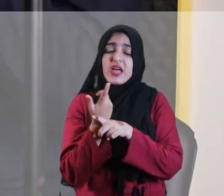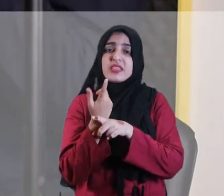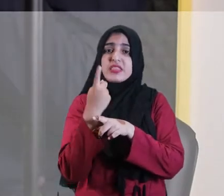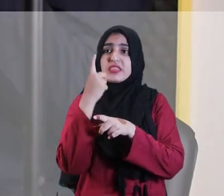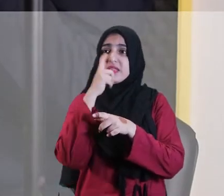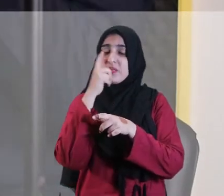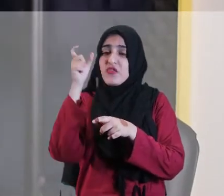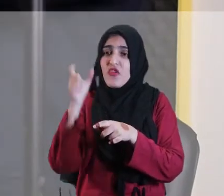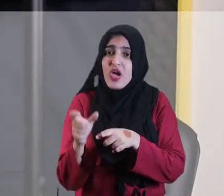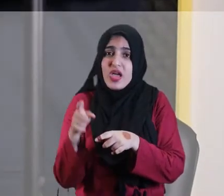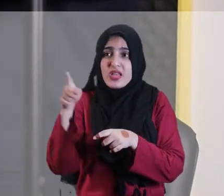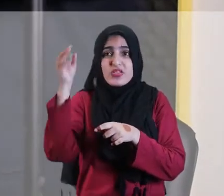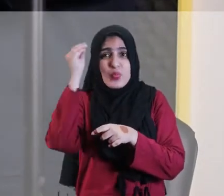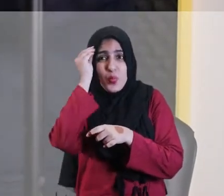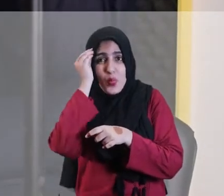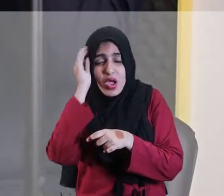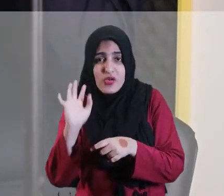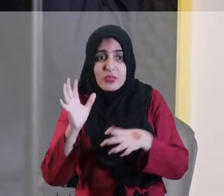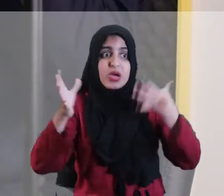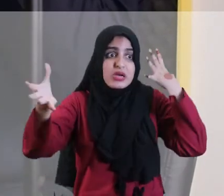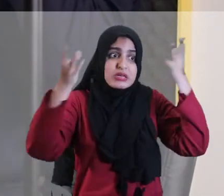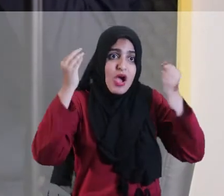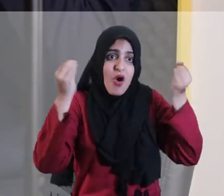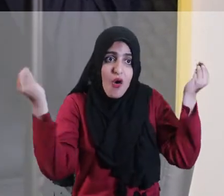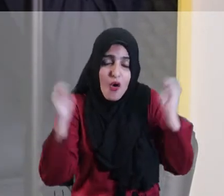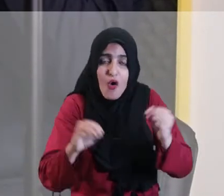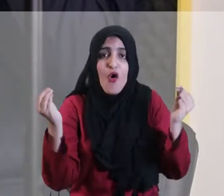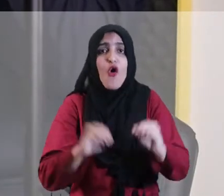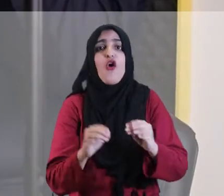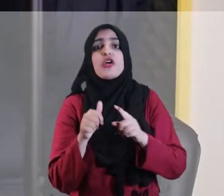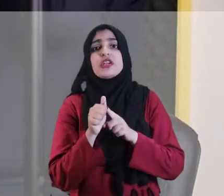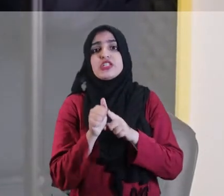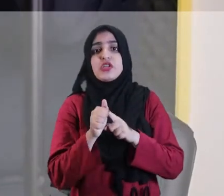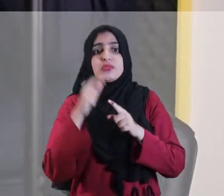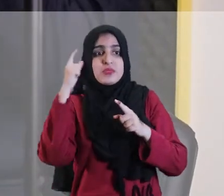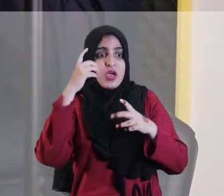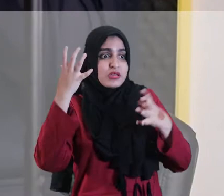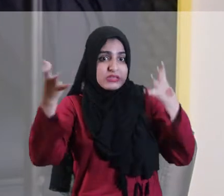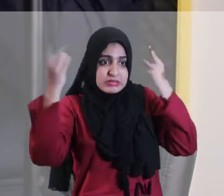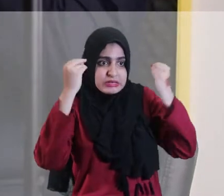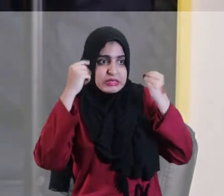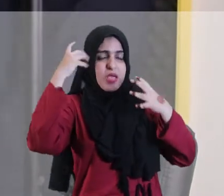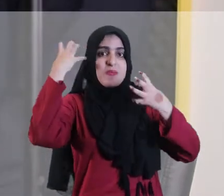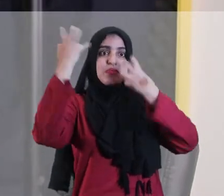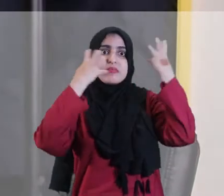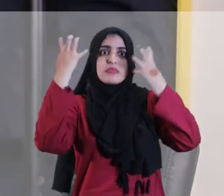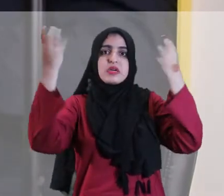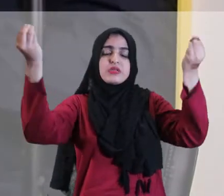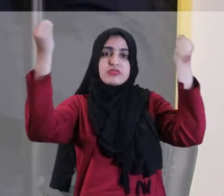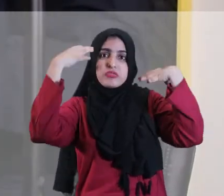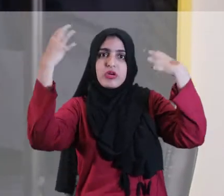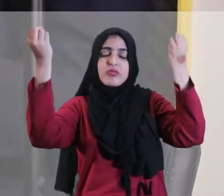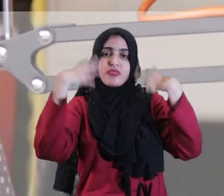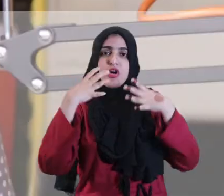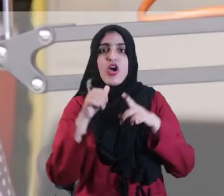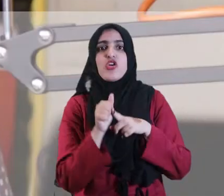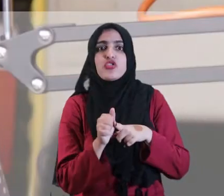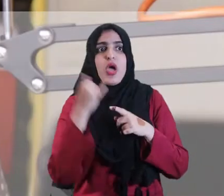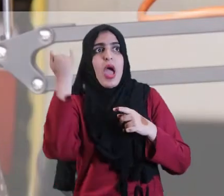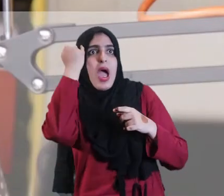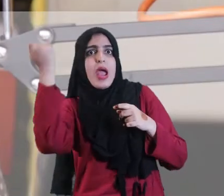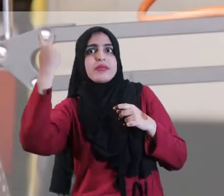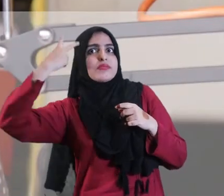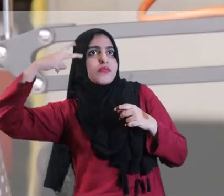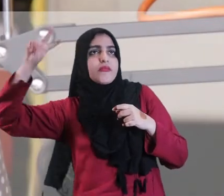होगा यह जितना हो उतना ज्यादा